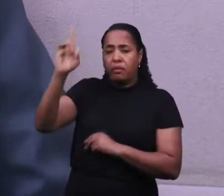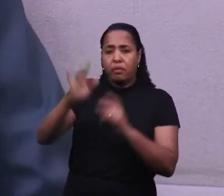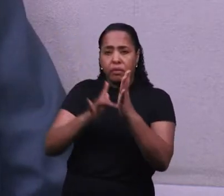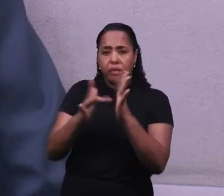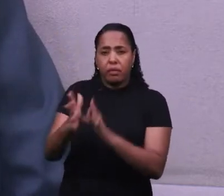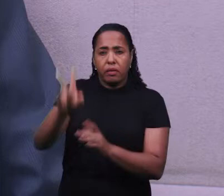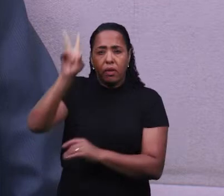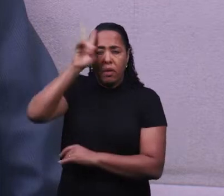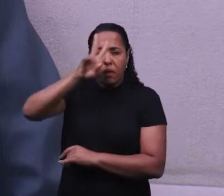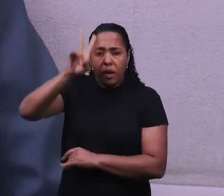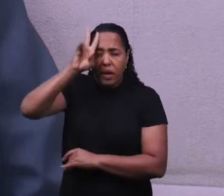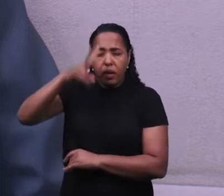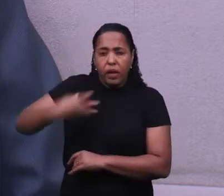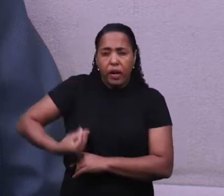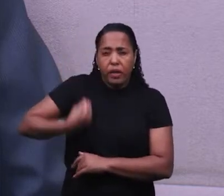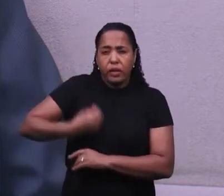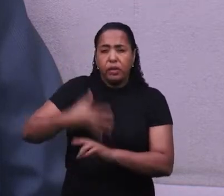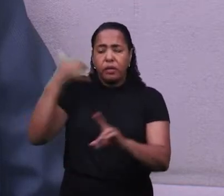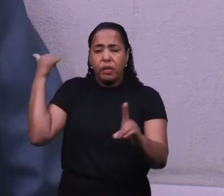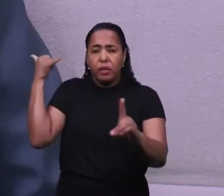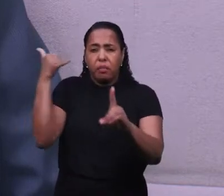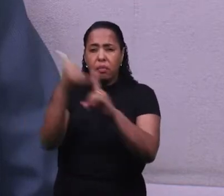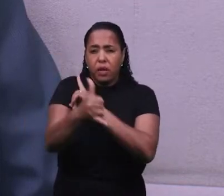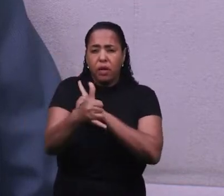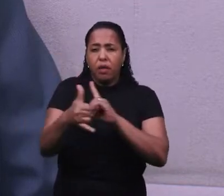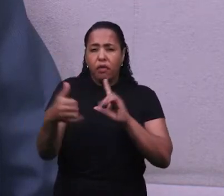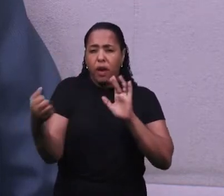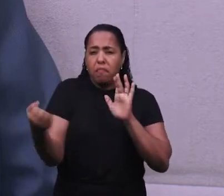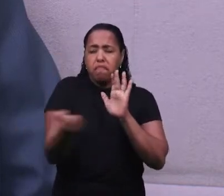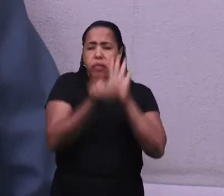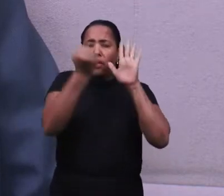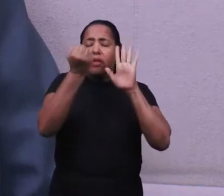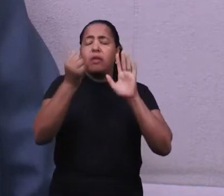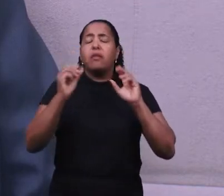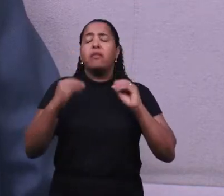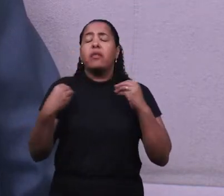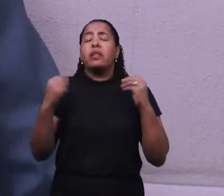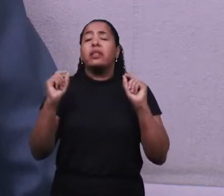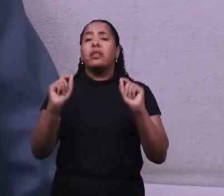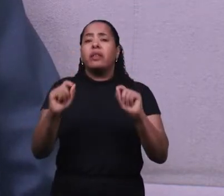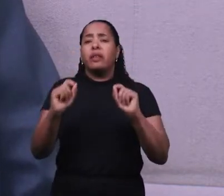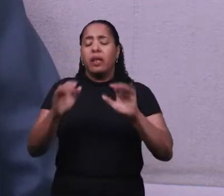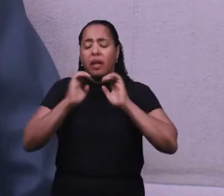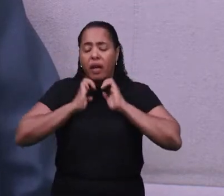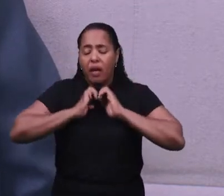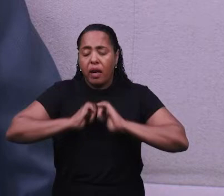foi en Jésus. Une histoire de vie prophétique, elle est marquée